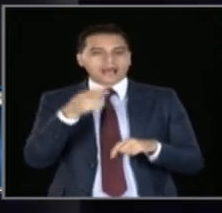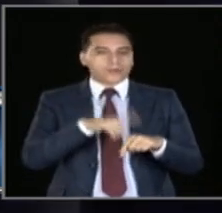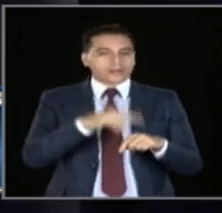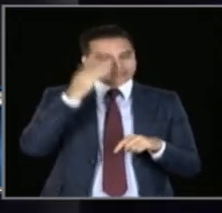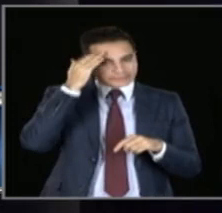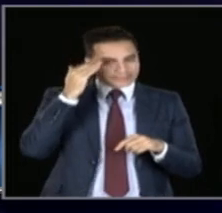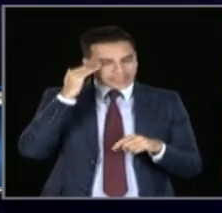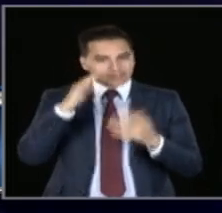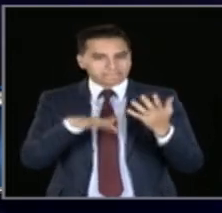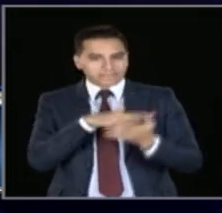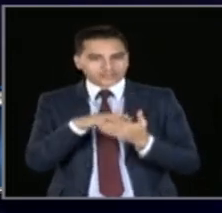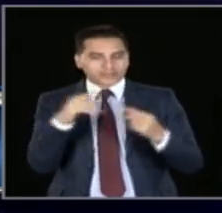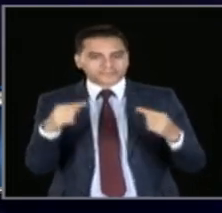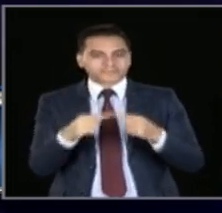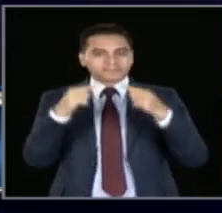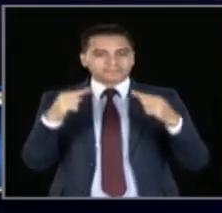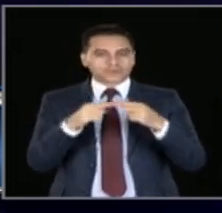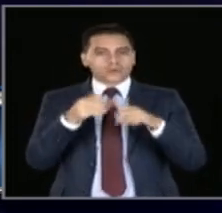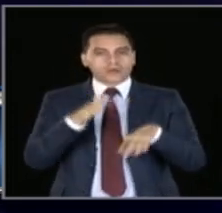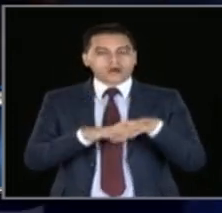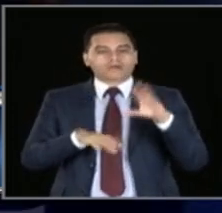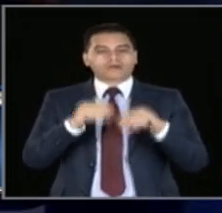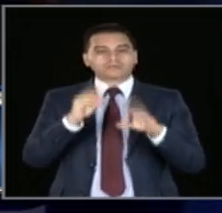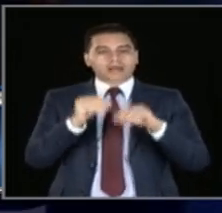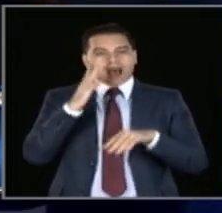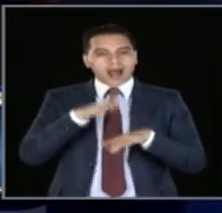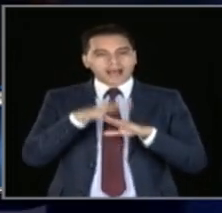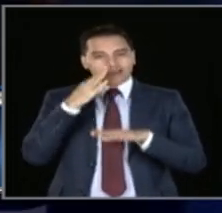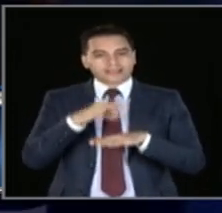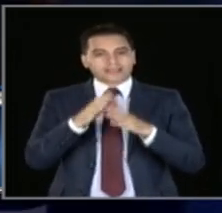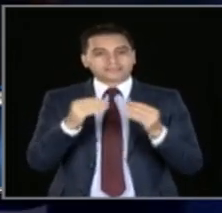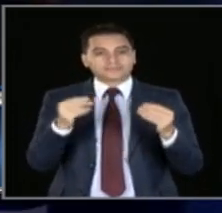وكمان قصص عن تحيا الحرب